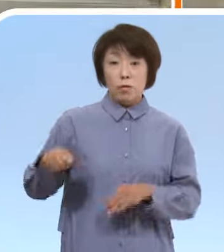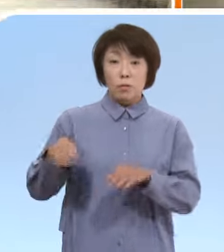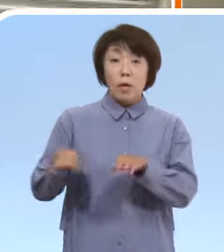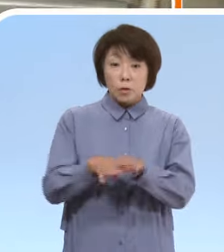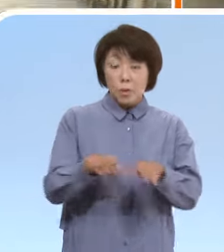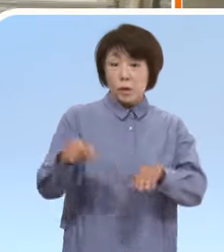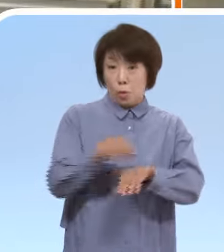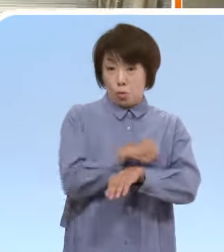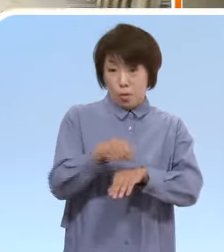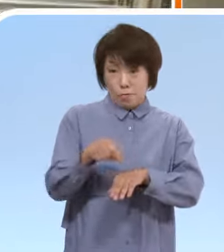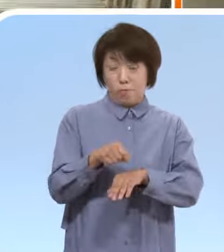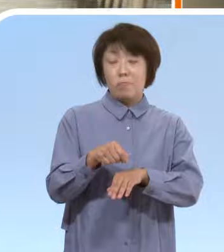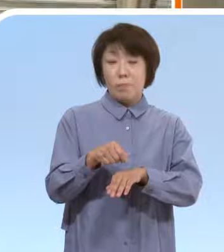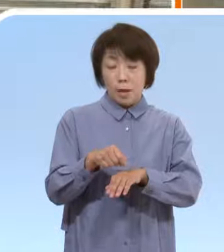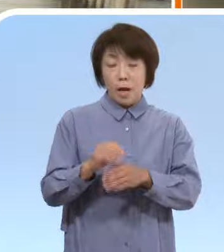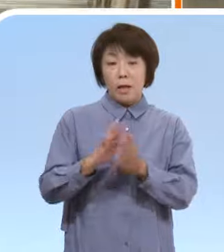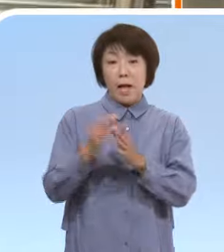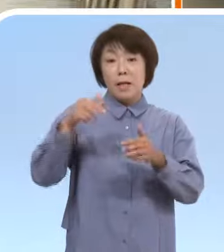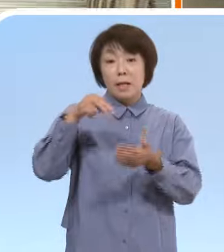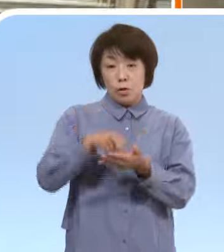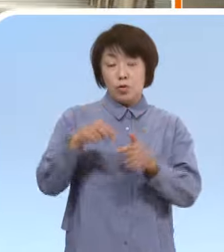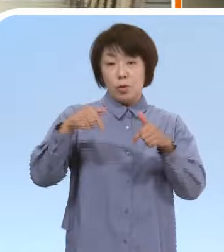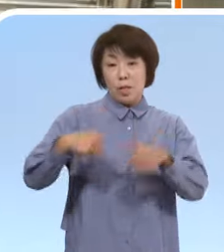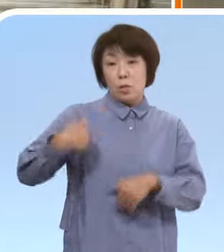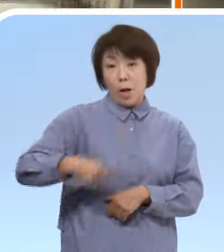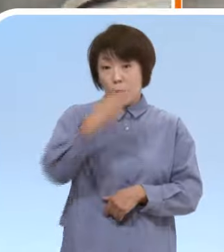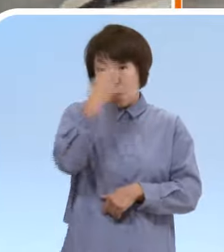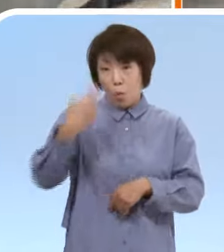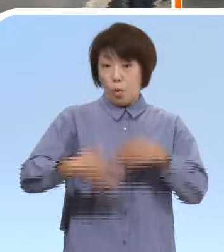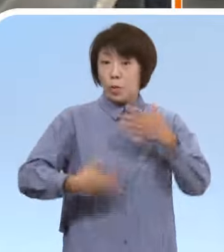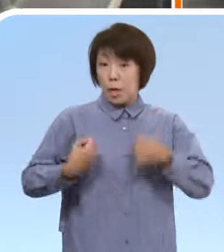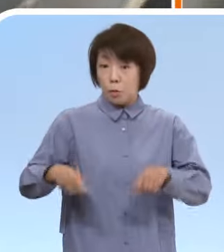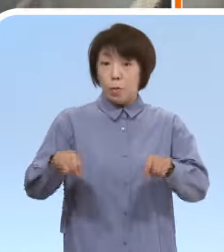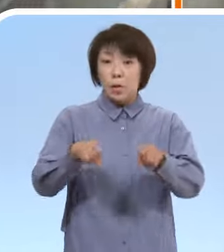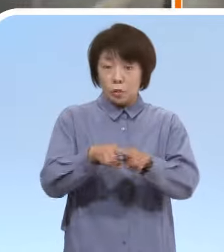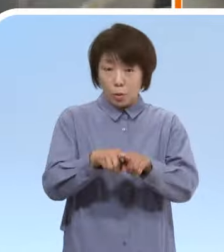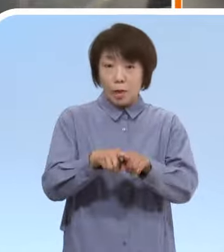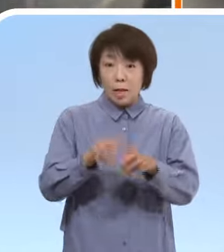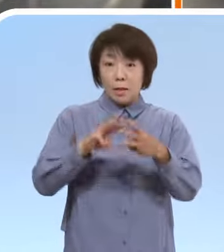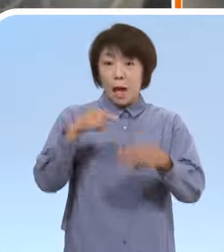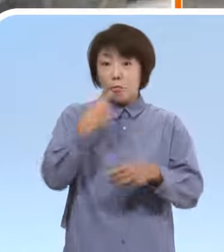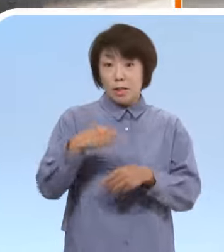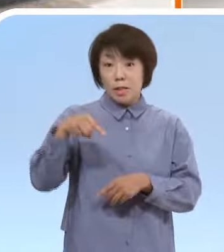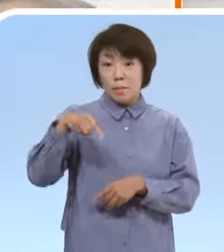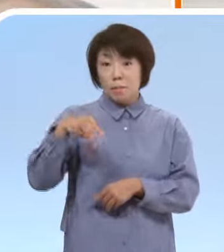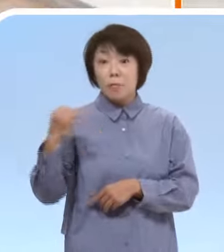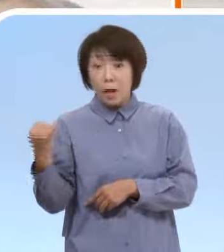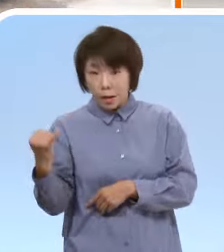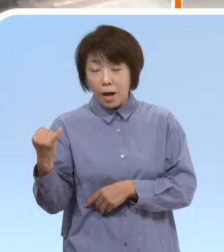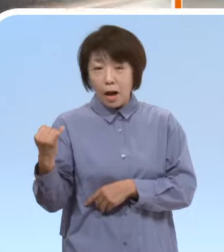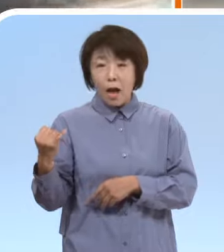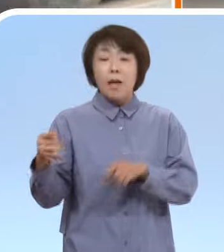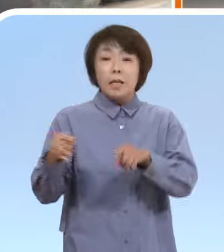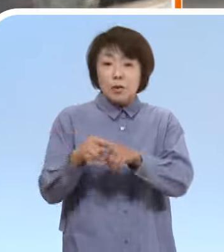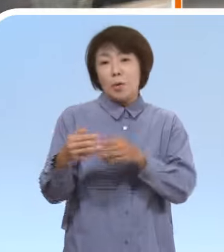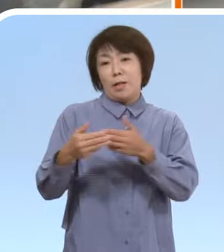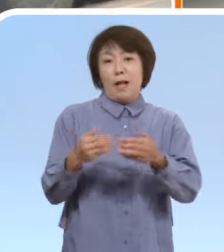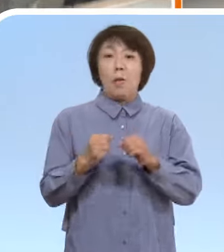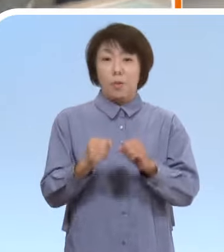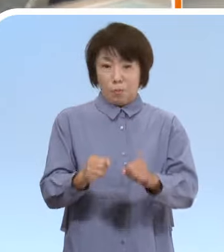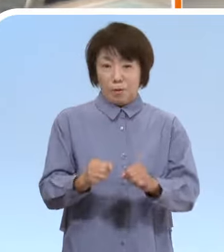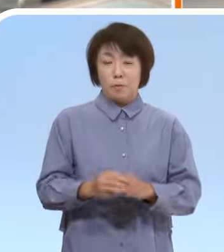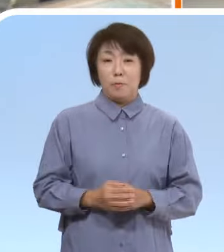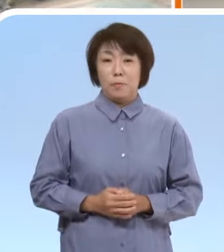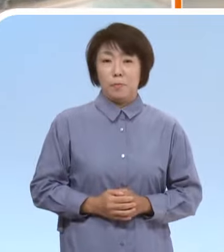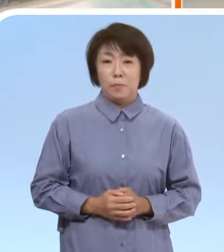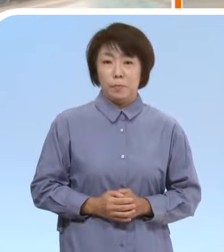夏休み特別バージョンとして県立西脇高校の皆さんと一緒に田口真理さんがご覧のような体験をします